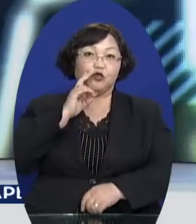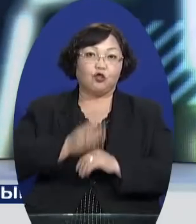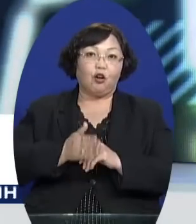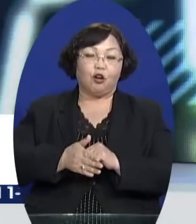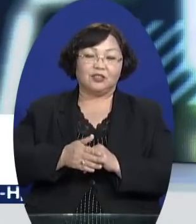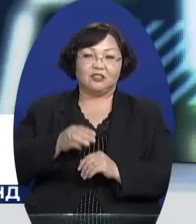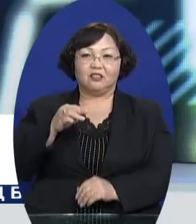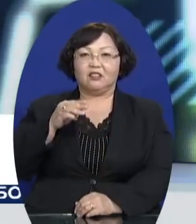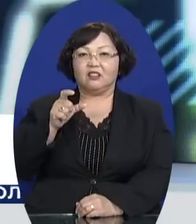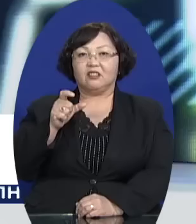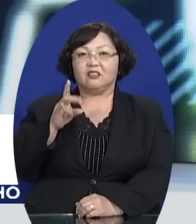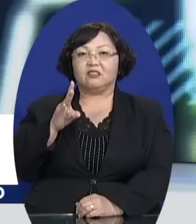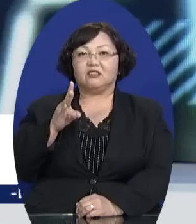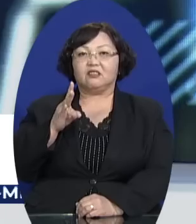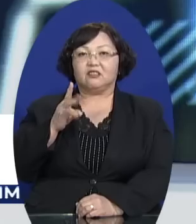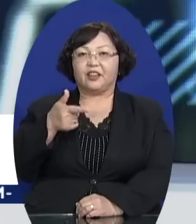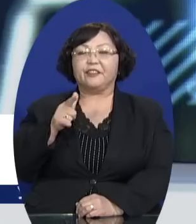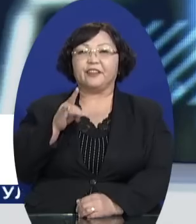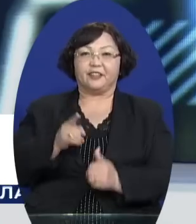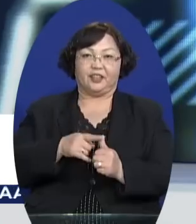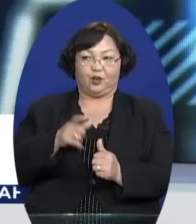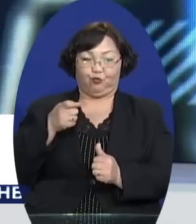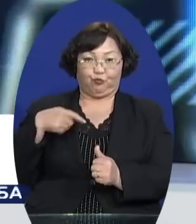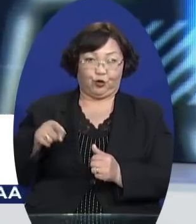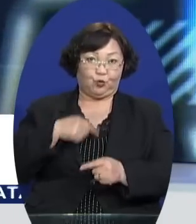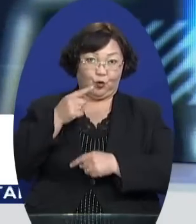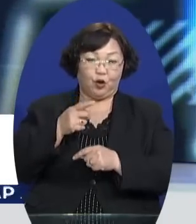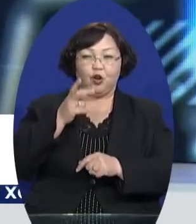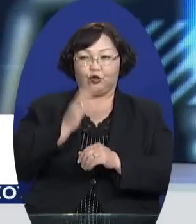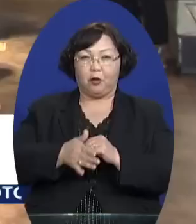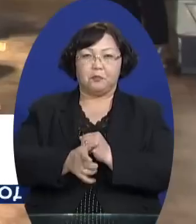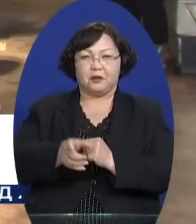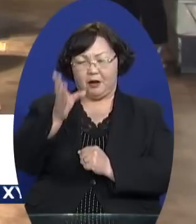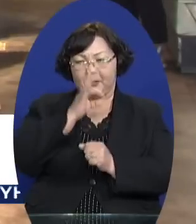болохгүй. Жил ирэх тусам улам үн сэн нэмэгдэж байгаа нарийн мэрэгжил.